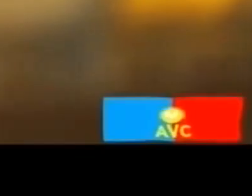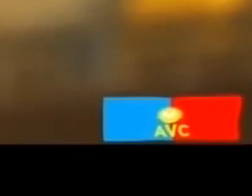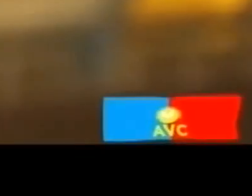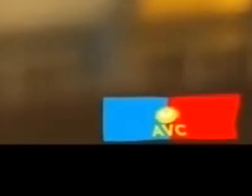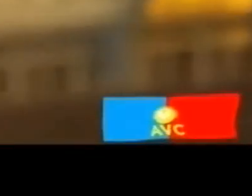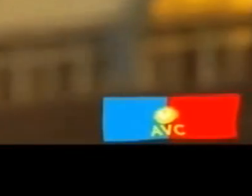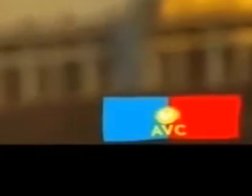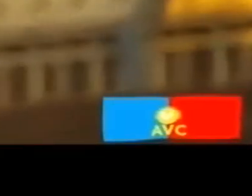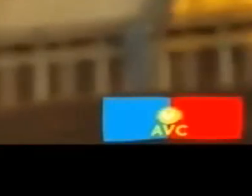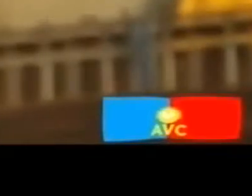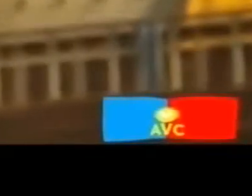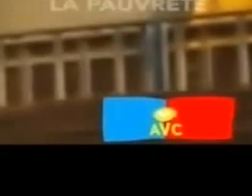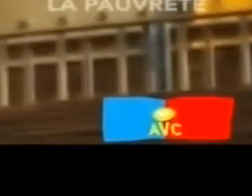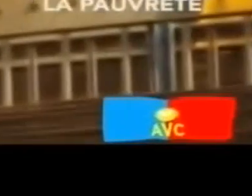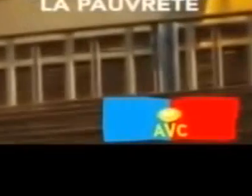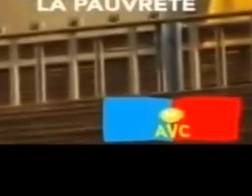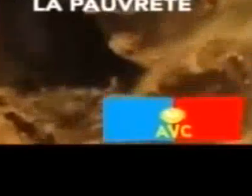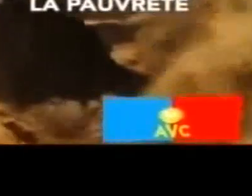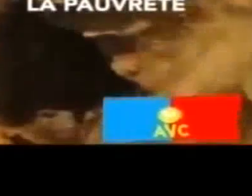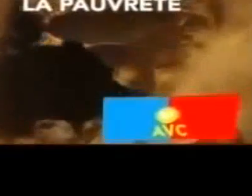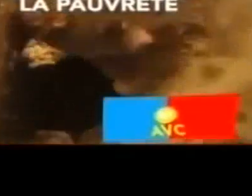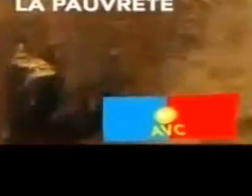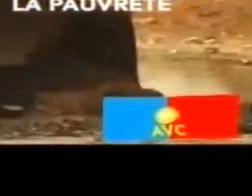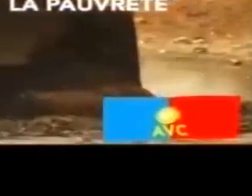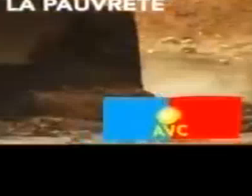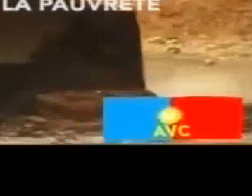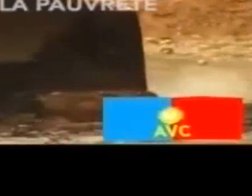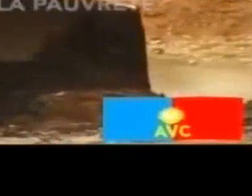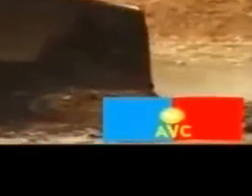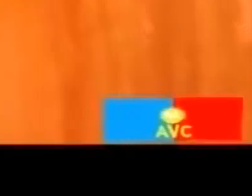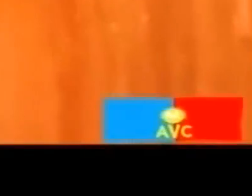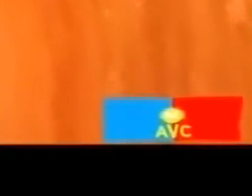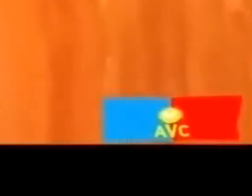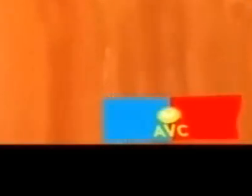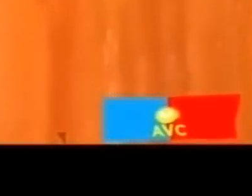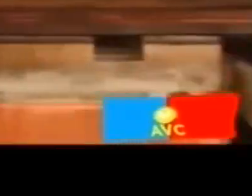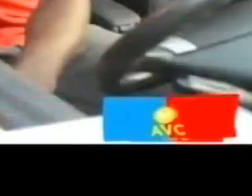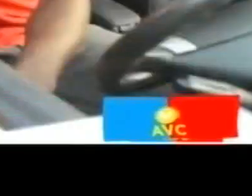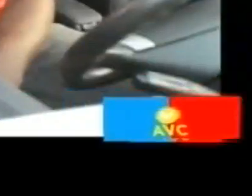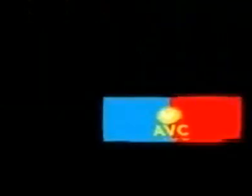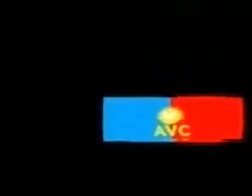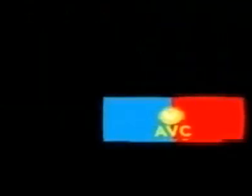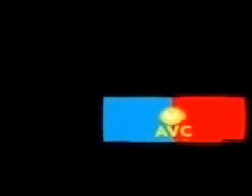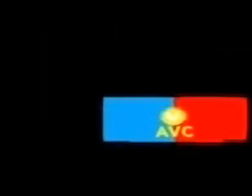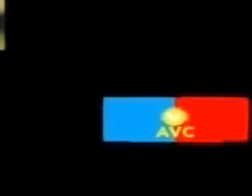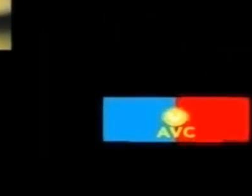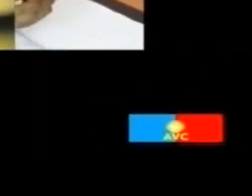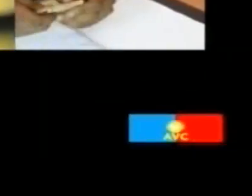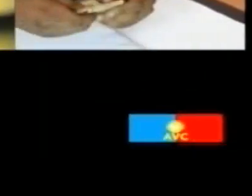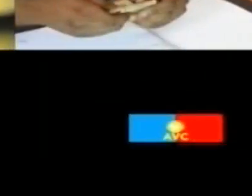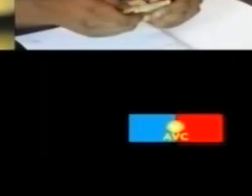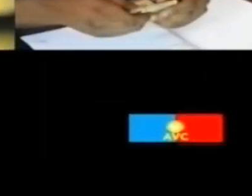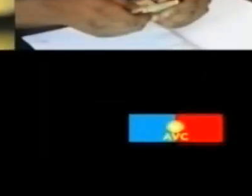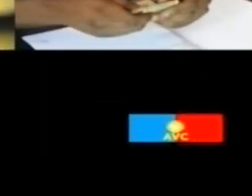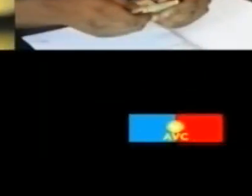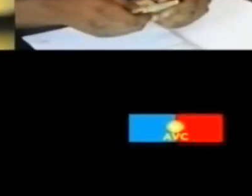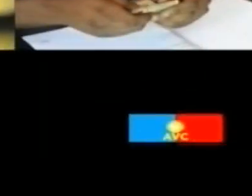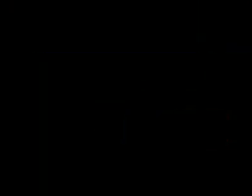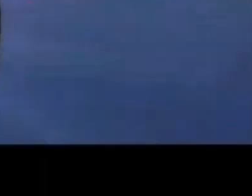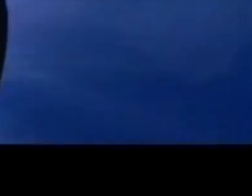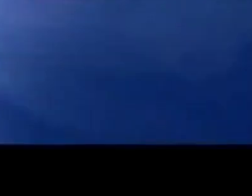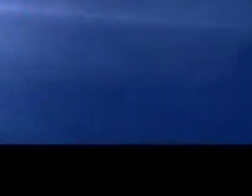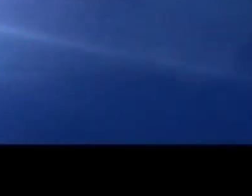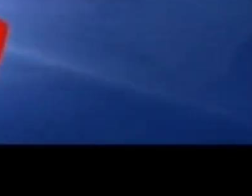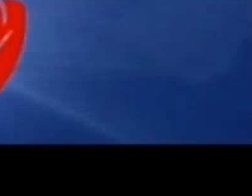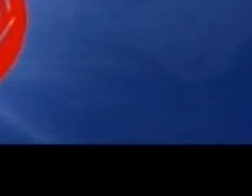les projets de développement et lutter contre la pauvreté. Prenons conscience, ces drames peuvent être évités.